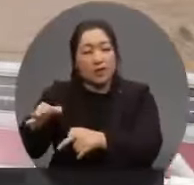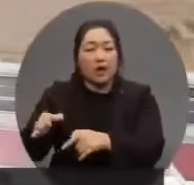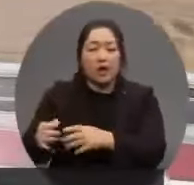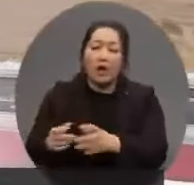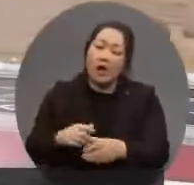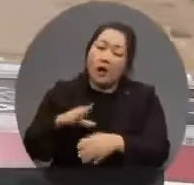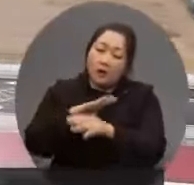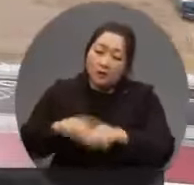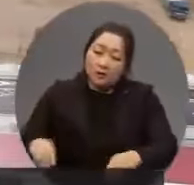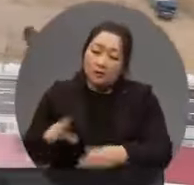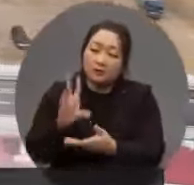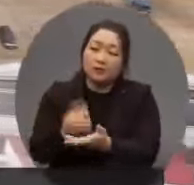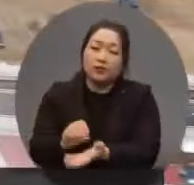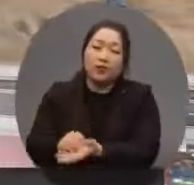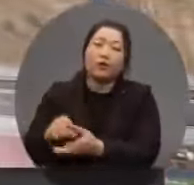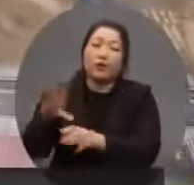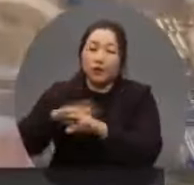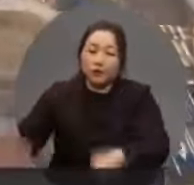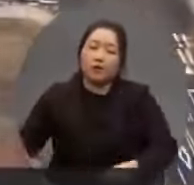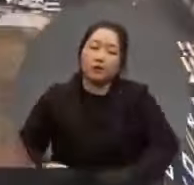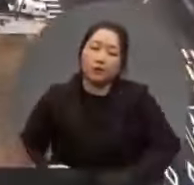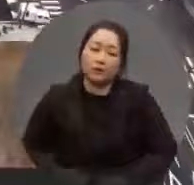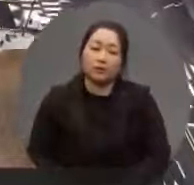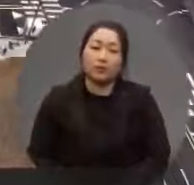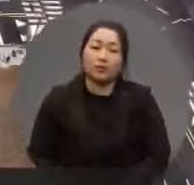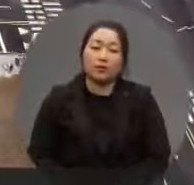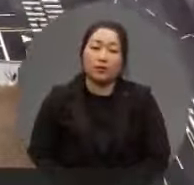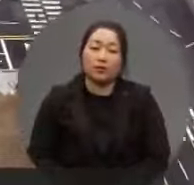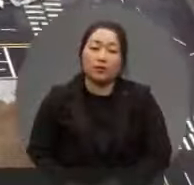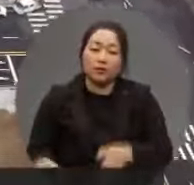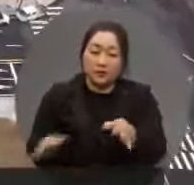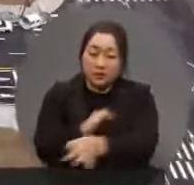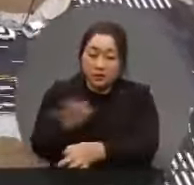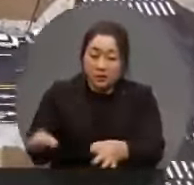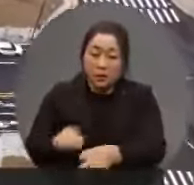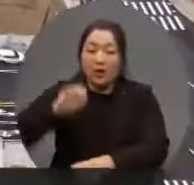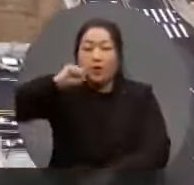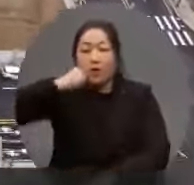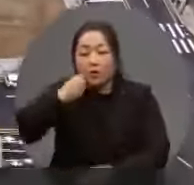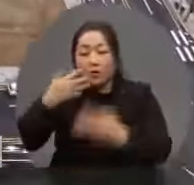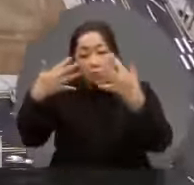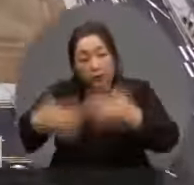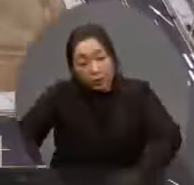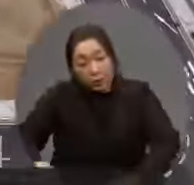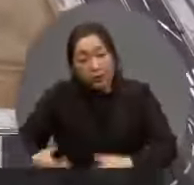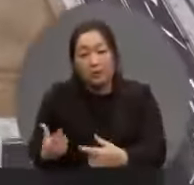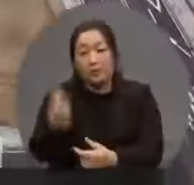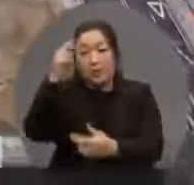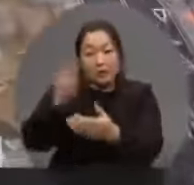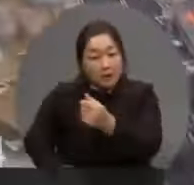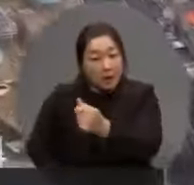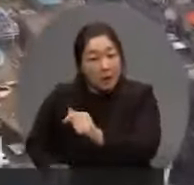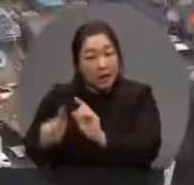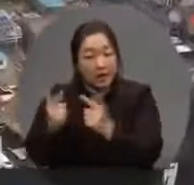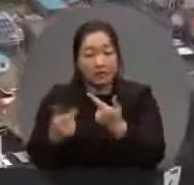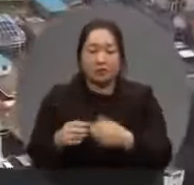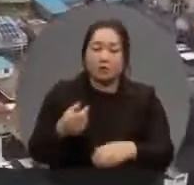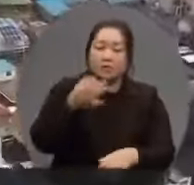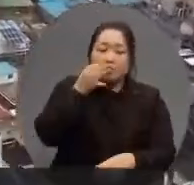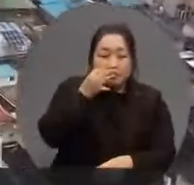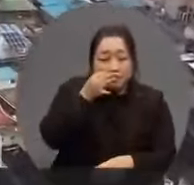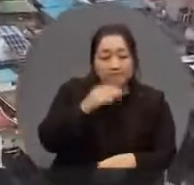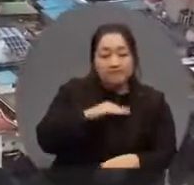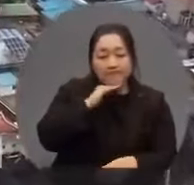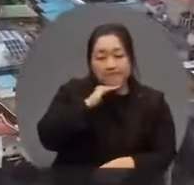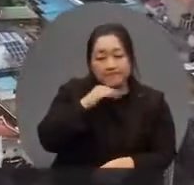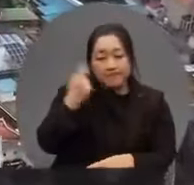극복해야 하는 과제가 남아 있습니다. 시장이 어려운 만큼 조건을 완화해서 빨리 분양을 할지 시간을 두고